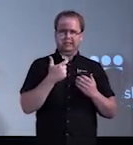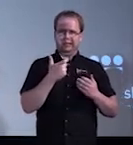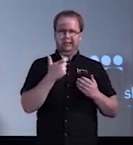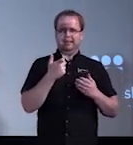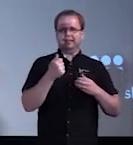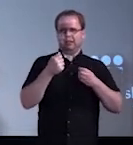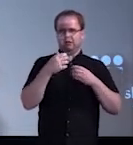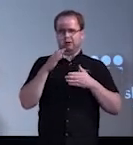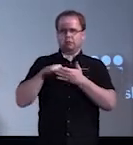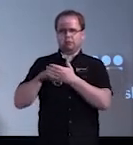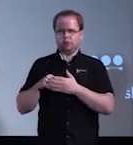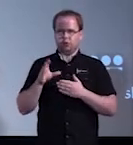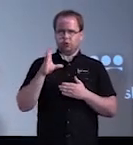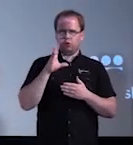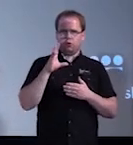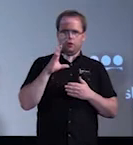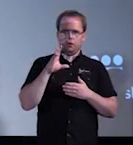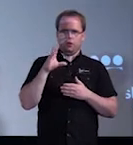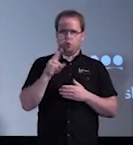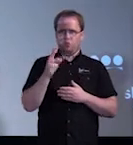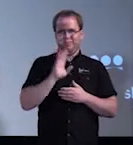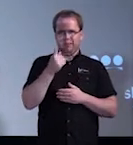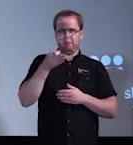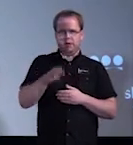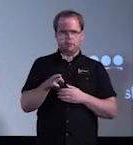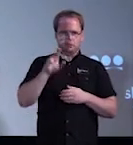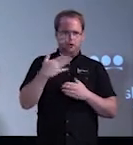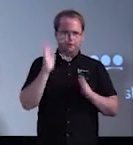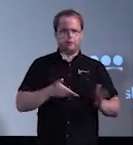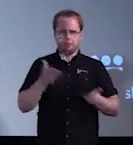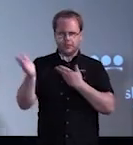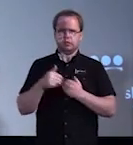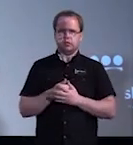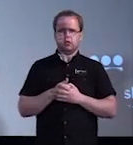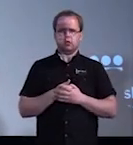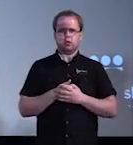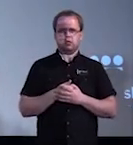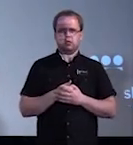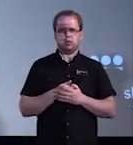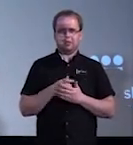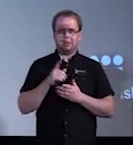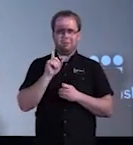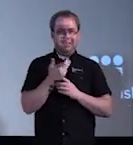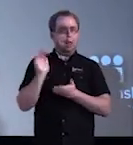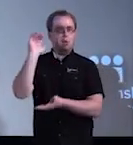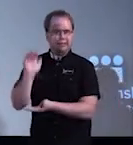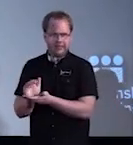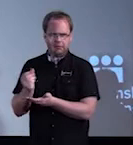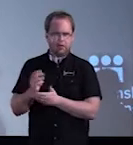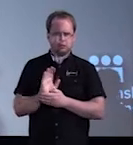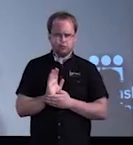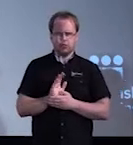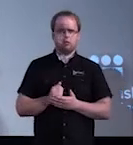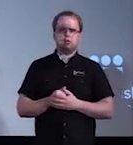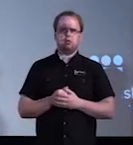på med det här arbetet, när vi skrev fram vår promemoria som nu är ute på remiss. Då hade vi förhandlat fram det. Det kommer inte bli mindre pengar till svensk film. Det är,